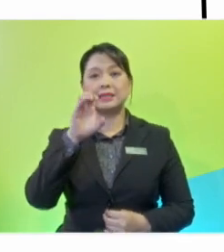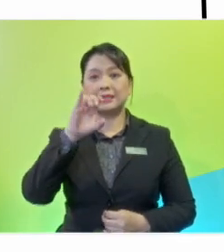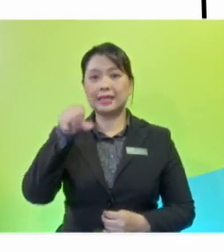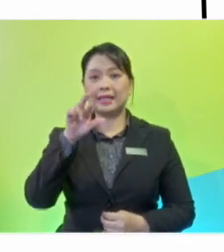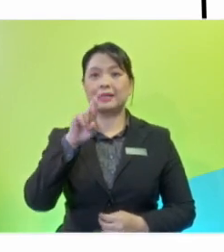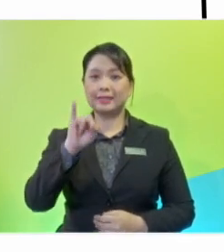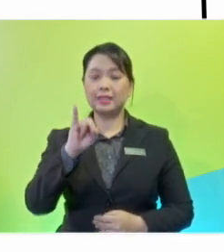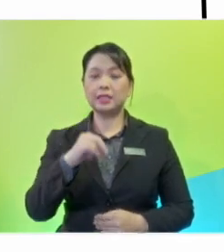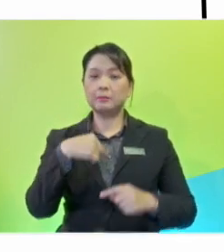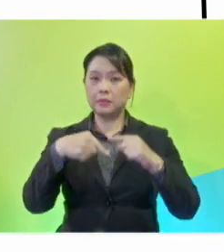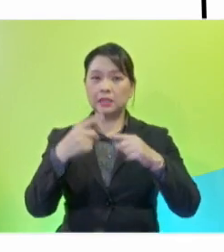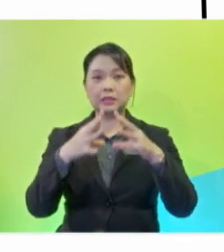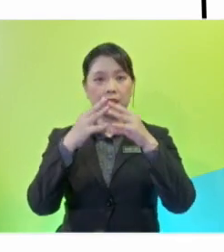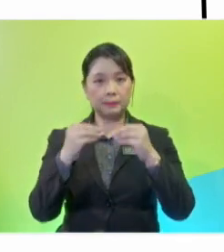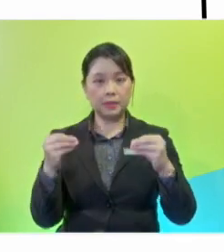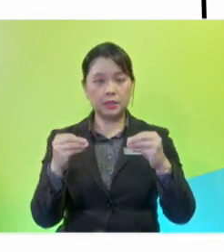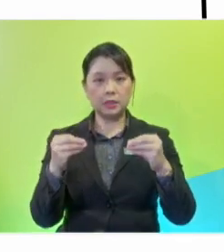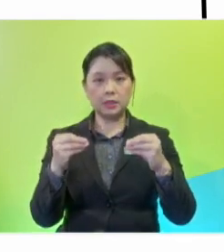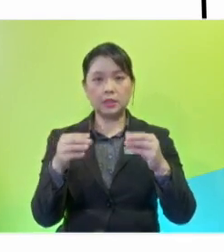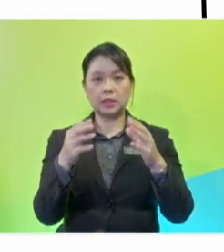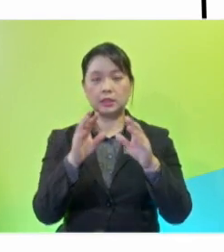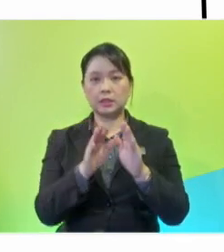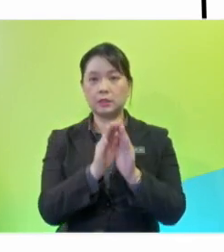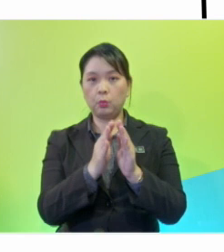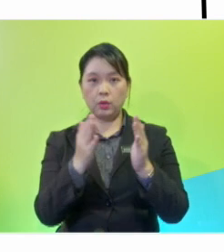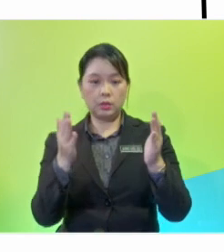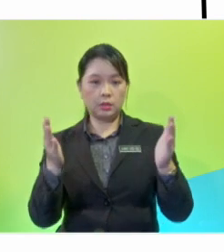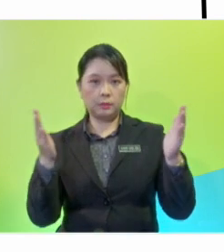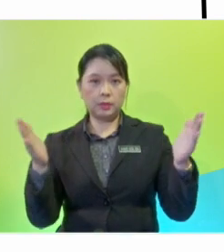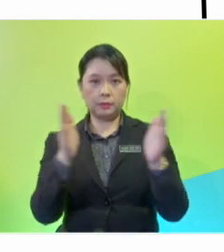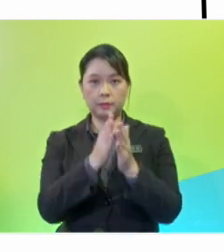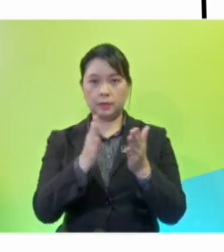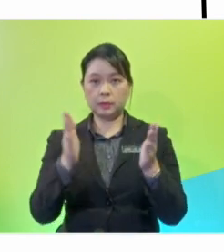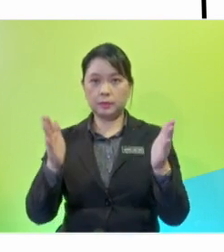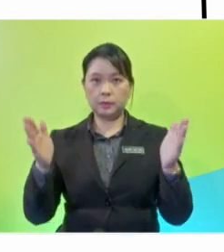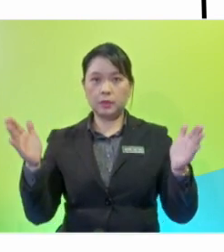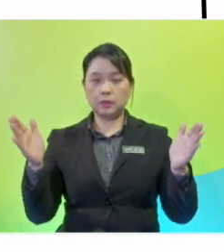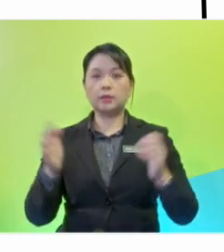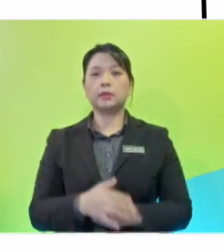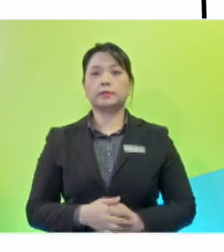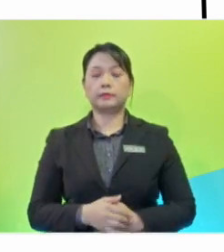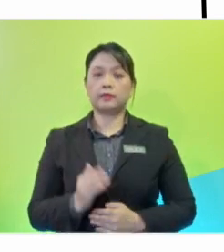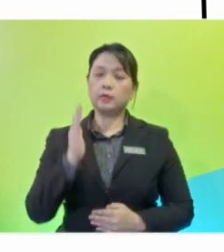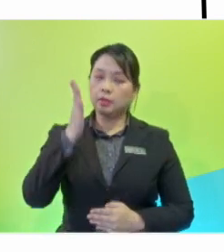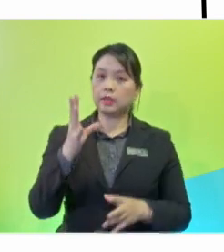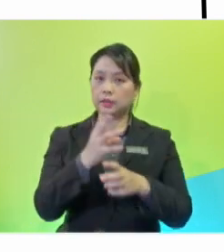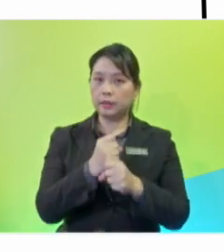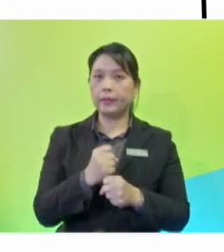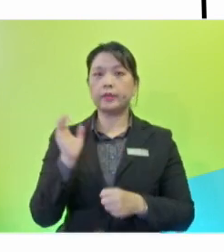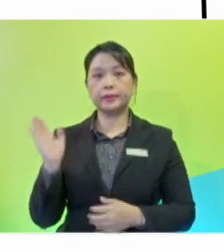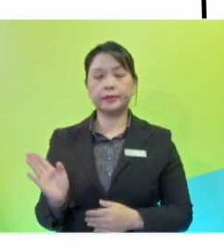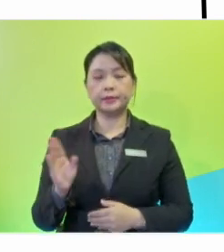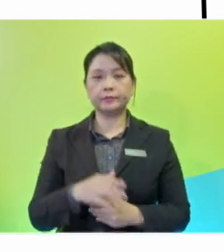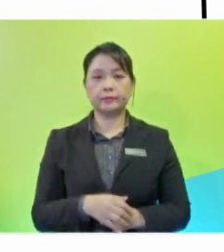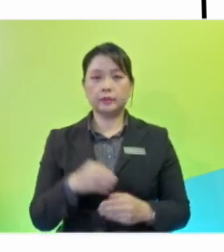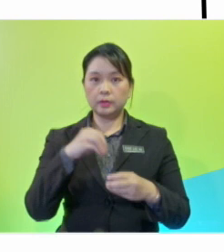kita kembangkan Puncak wasit pindah sebelah jadi kuasa Maka dia akan dapat 29 dan yang dalam itu